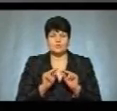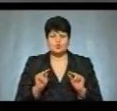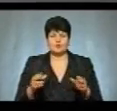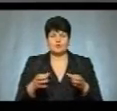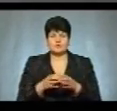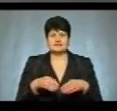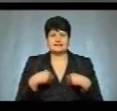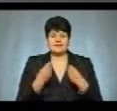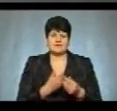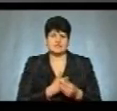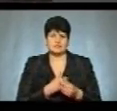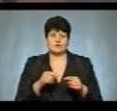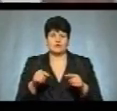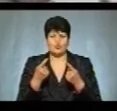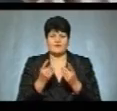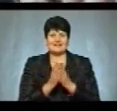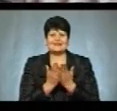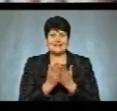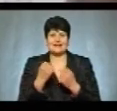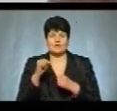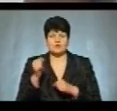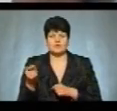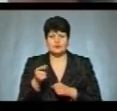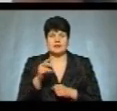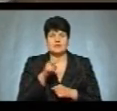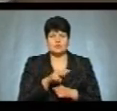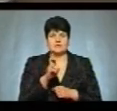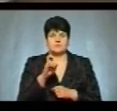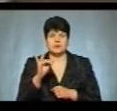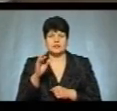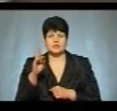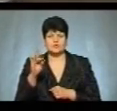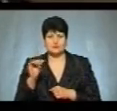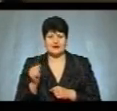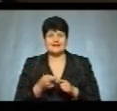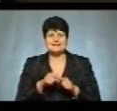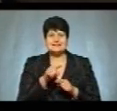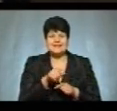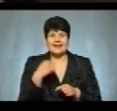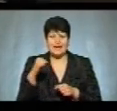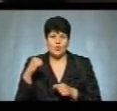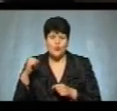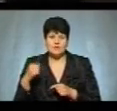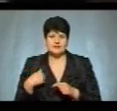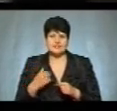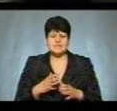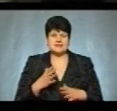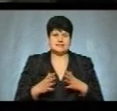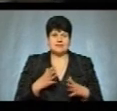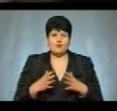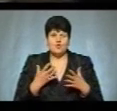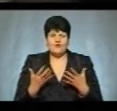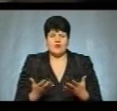університету вручив ініціатор створення книги рекордів Тернополя Леонід Бицюра. Ці рекорди – це в нас стимулювання не